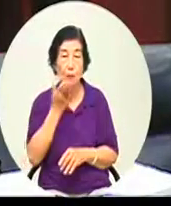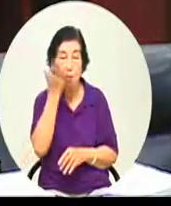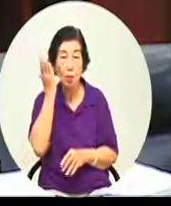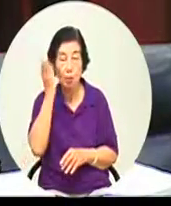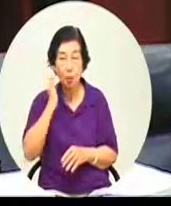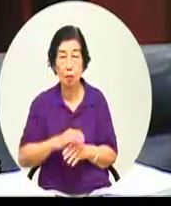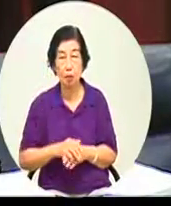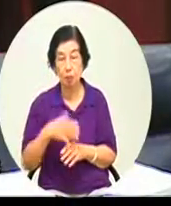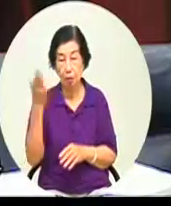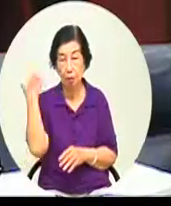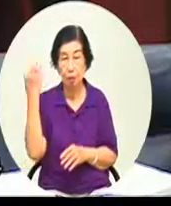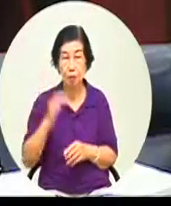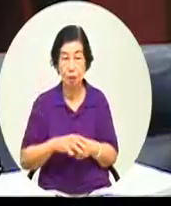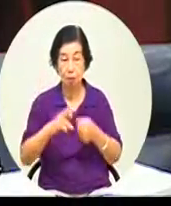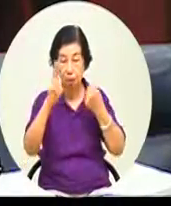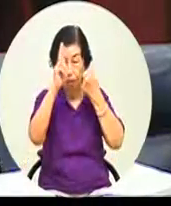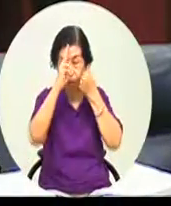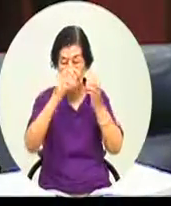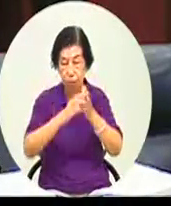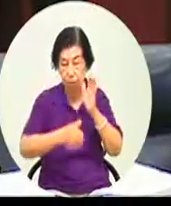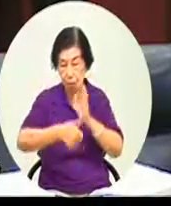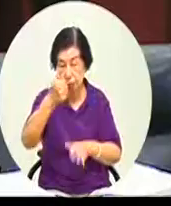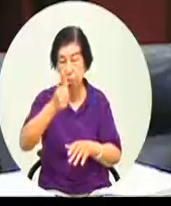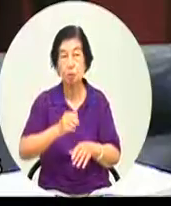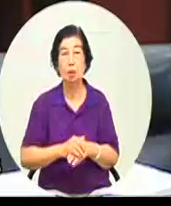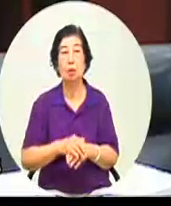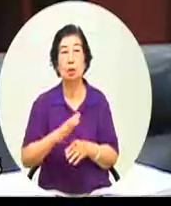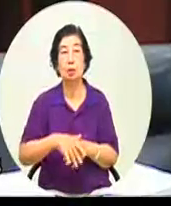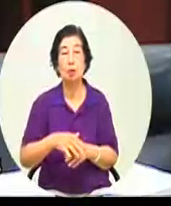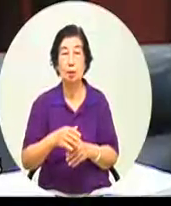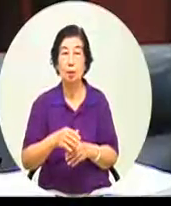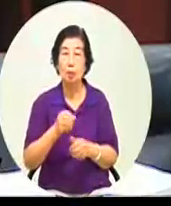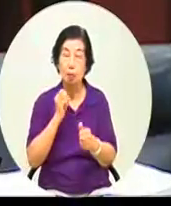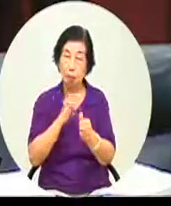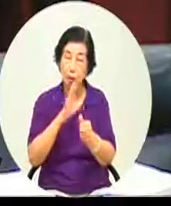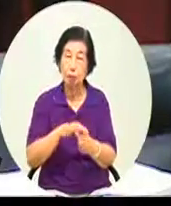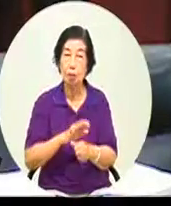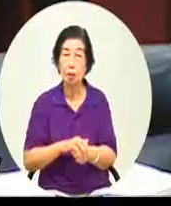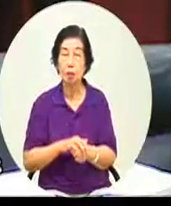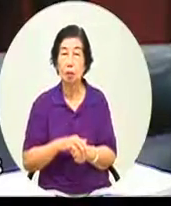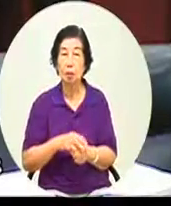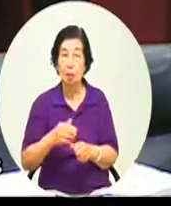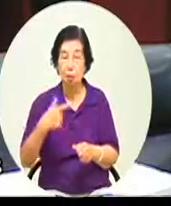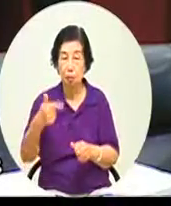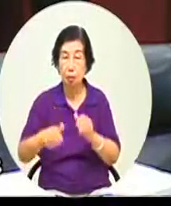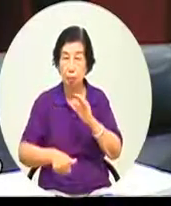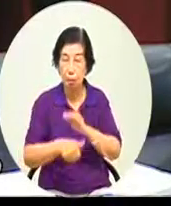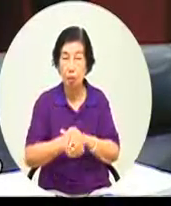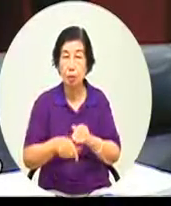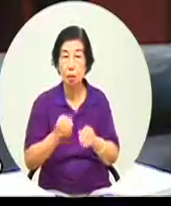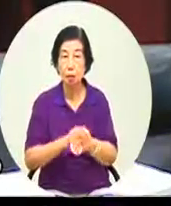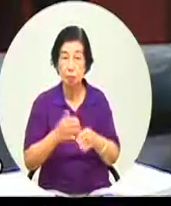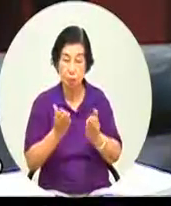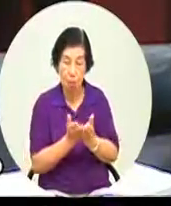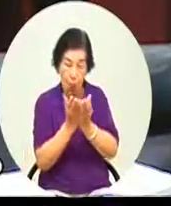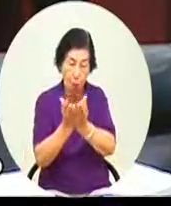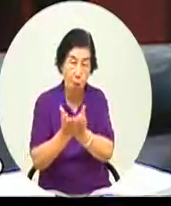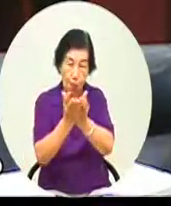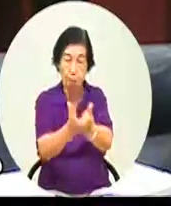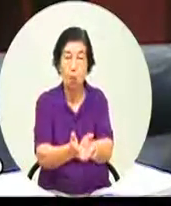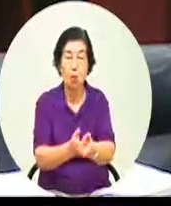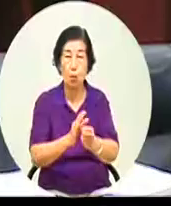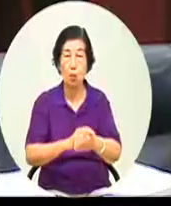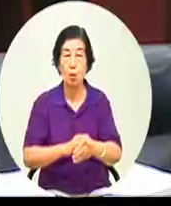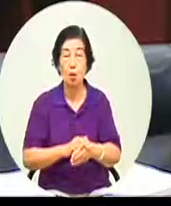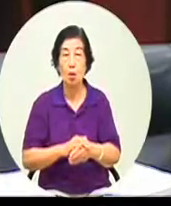长，我就捌讲啊，六股啦，一定靠第一泛舟，第二温泉，第三